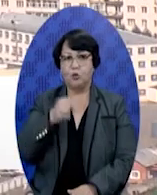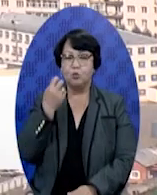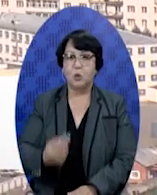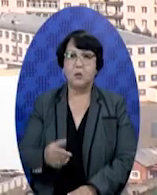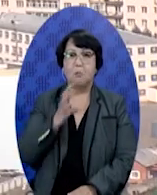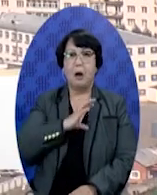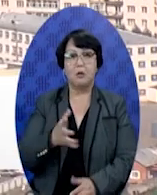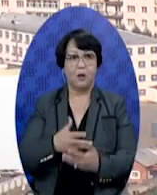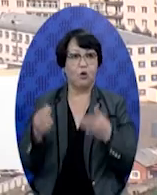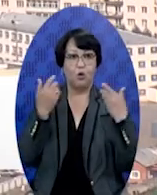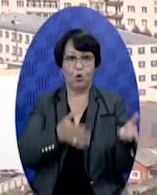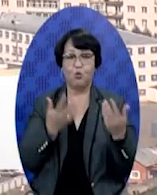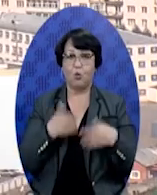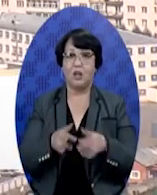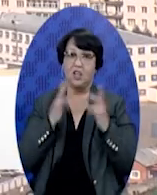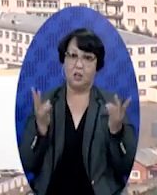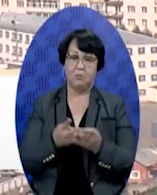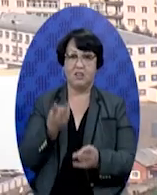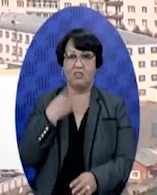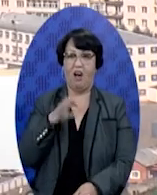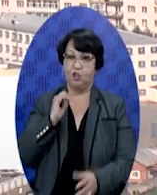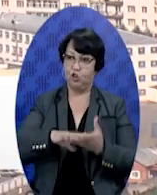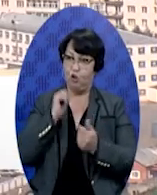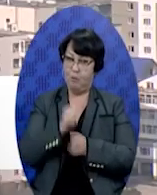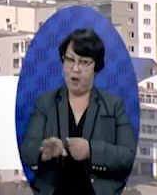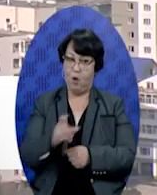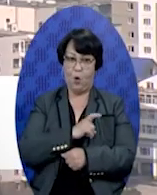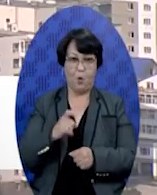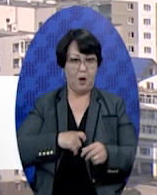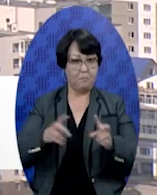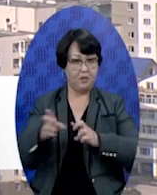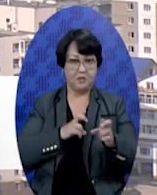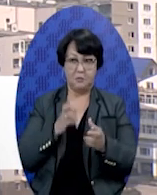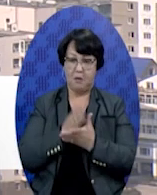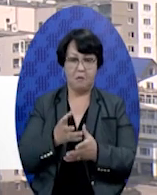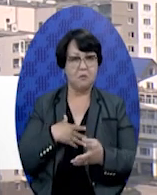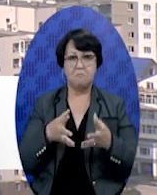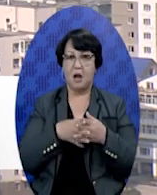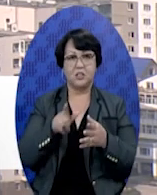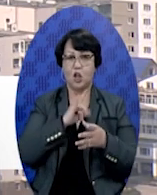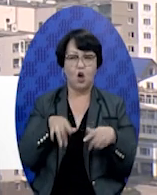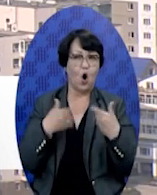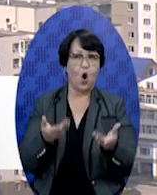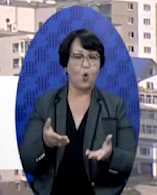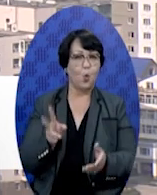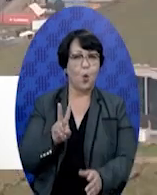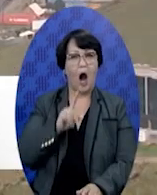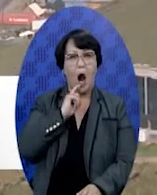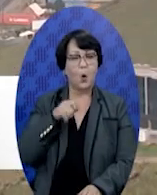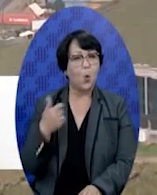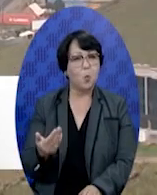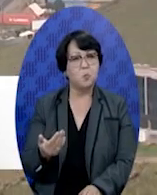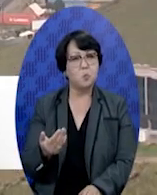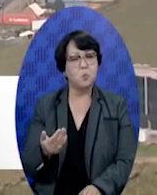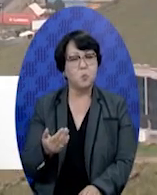төгсөн. Гэтэл түүнийг нийгмийн даатгалд төлдөггүй хуваарай хөдөлмөр эрхлэгч гэсэн шалтгаанаар одоо хүртэл асуудлыг шийдээгүй. Түүний хувьд байнгын орлоготой